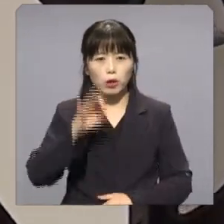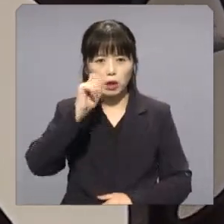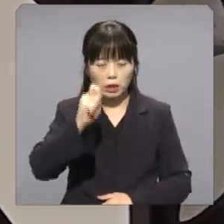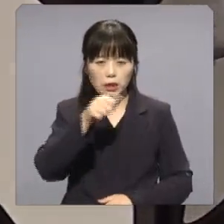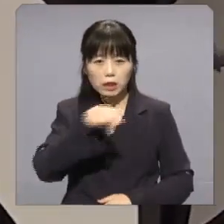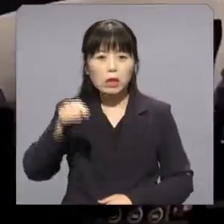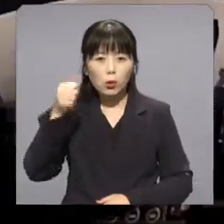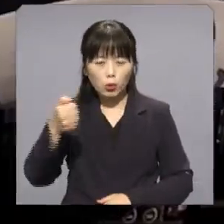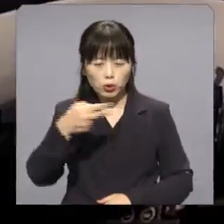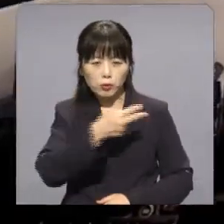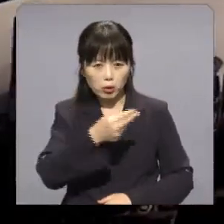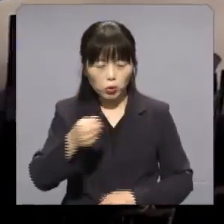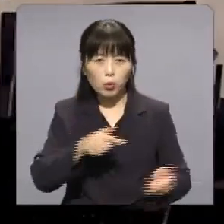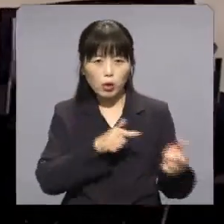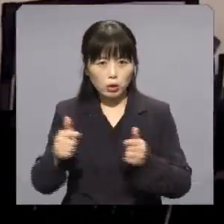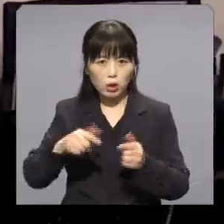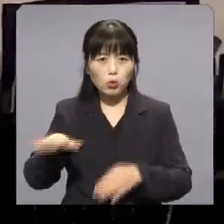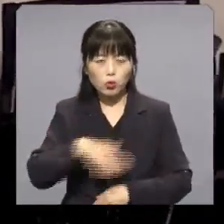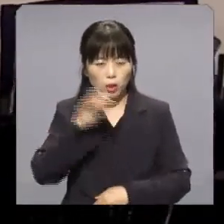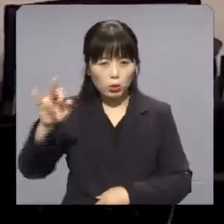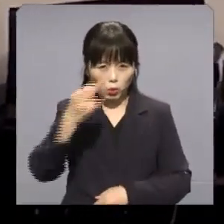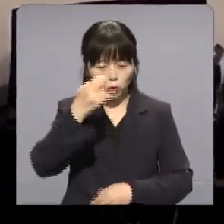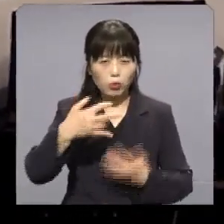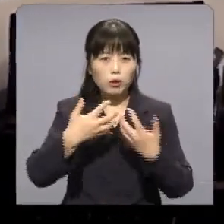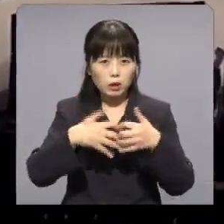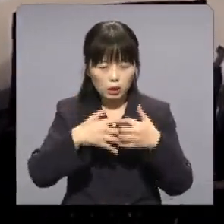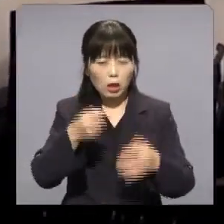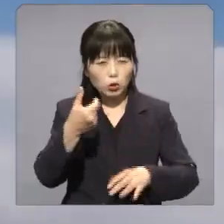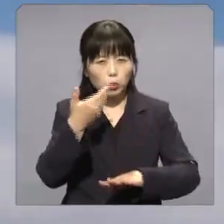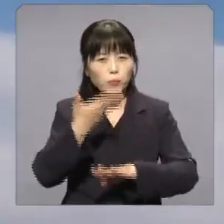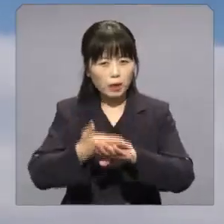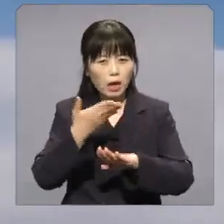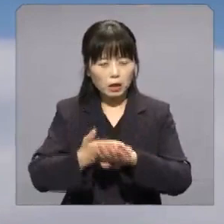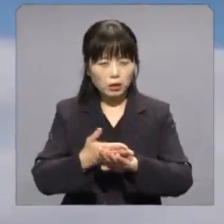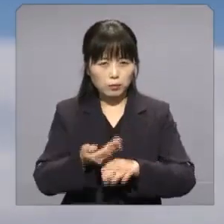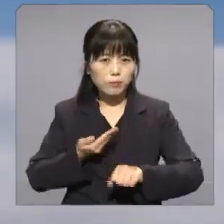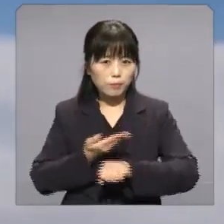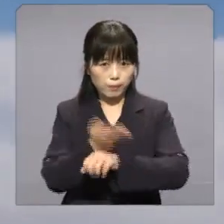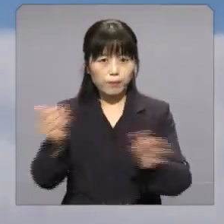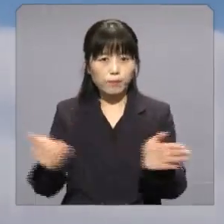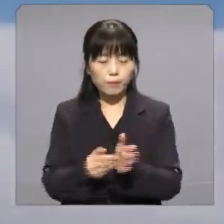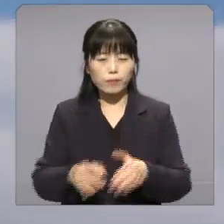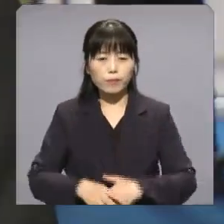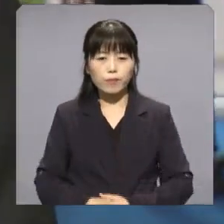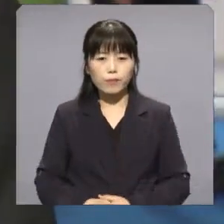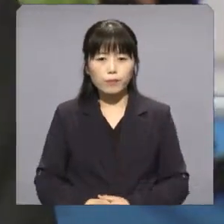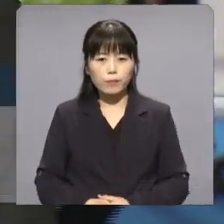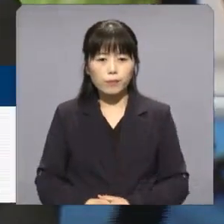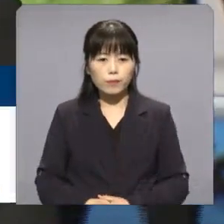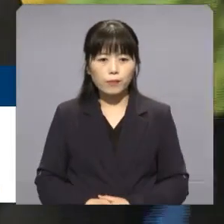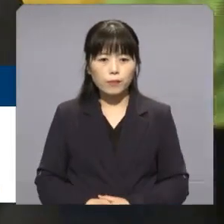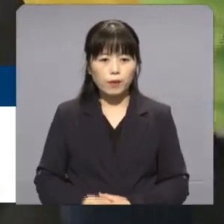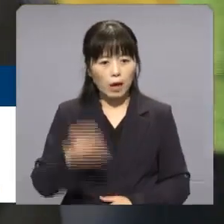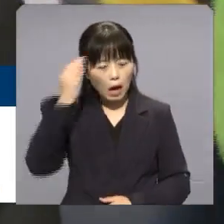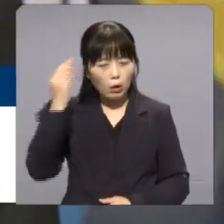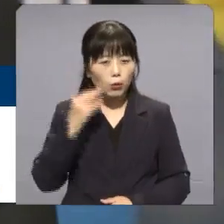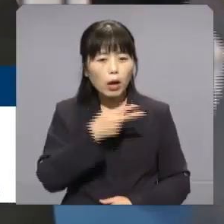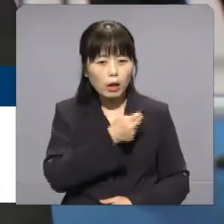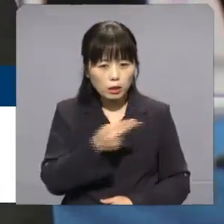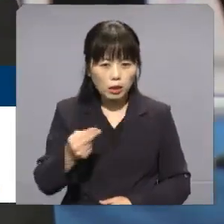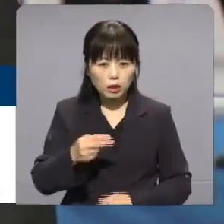T-50도 인도네시아에는 우리 공군 기체와는 일부 다른 모델이 수출됐습니다. The good thing that